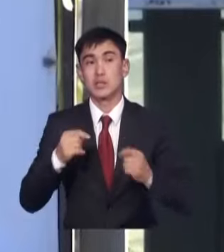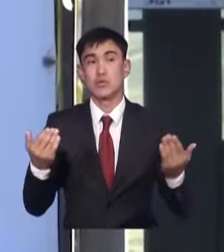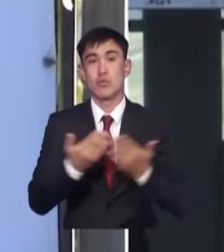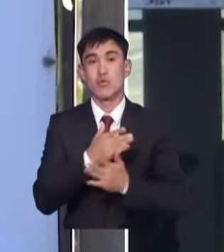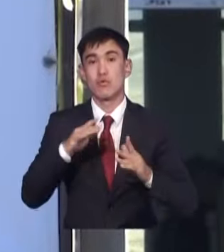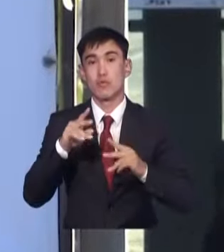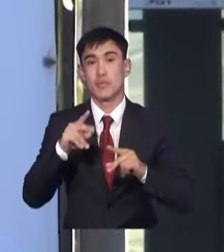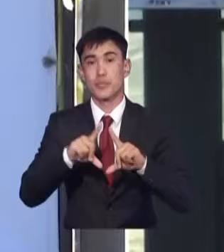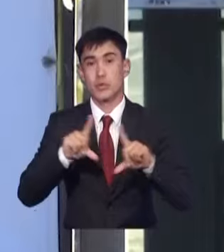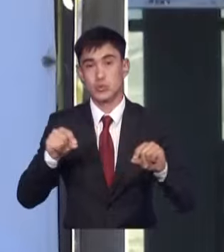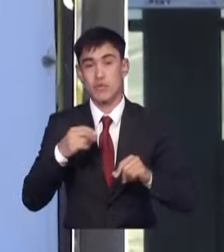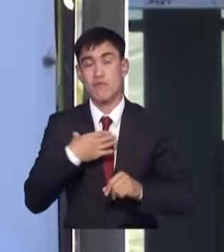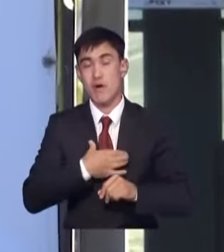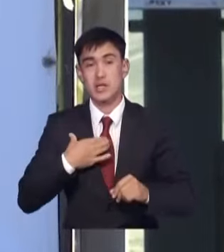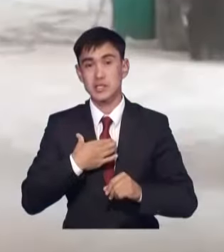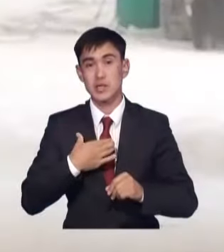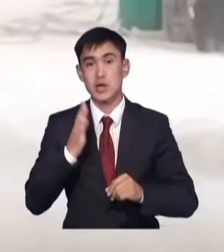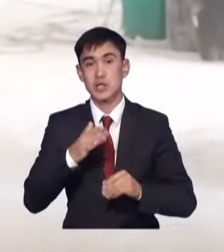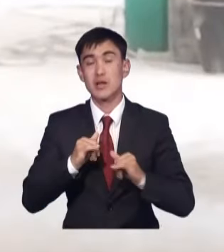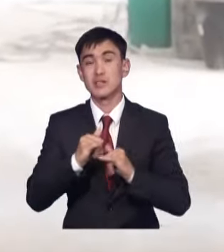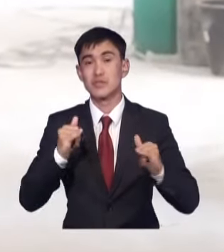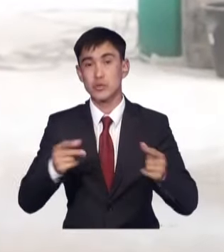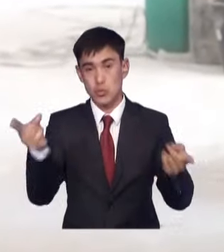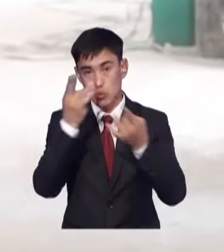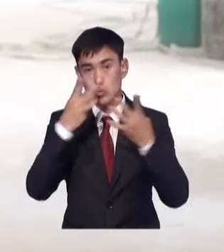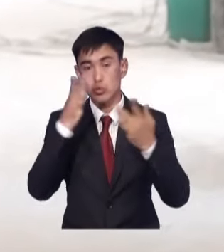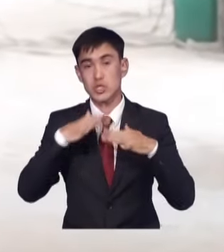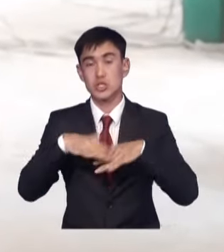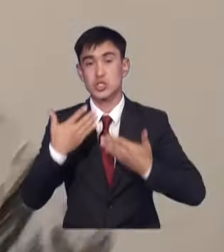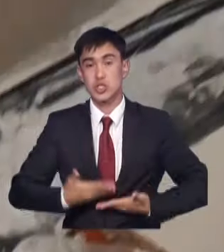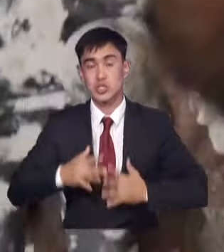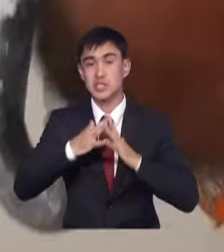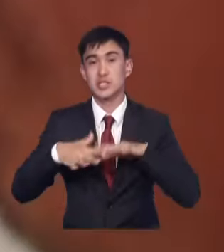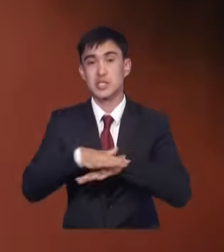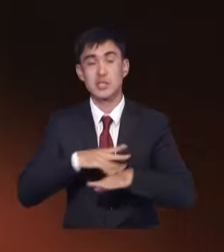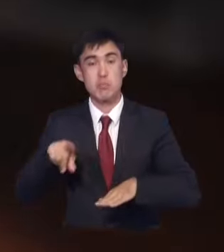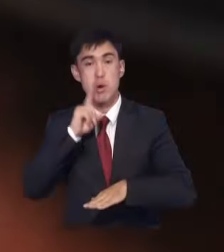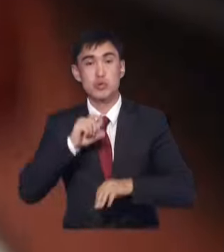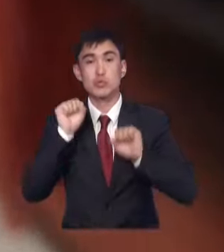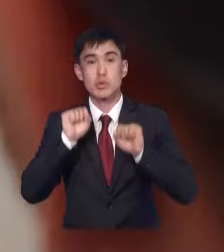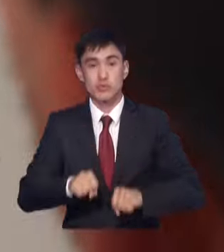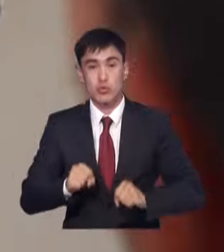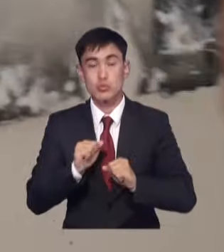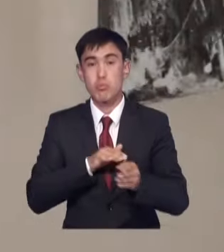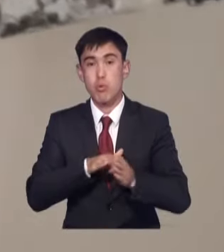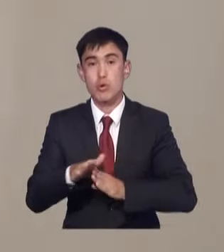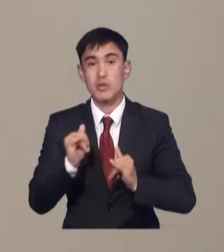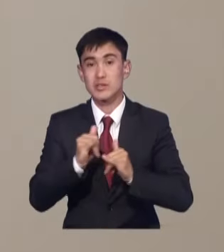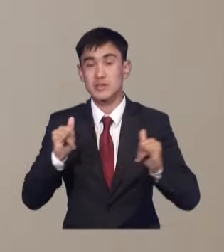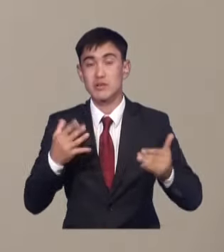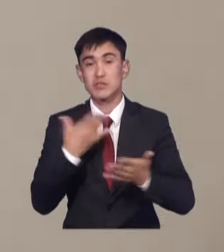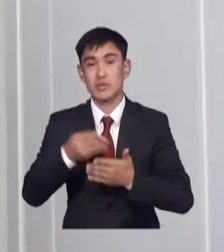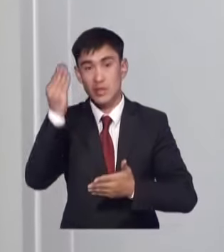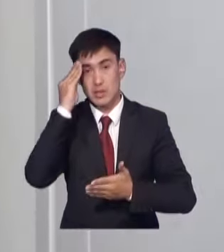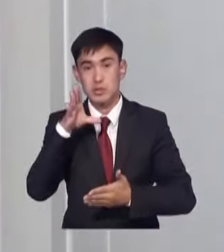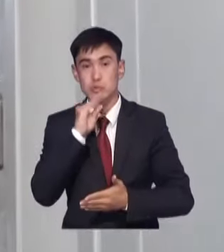очага творчества станет важным событием для развития культурной жизни сельчан и позволит молодёжи в полной мере раскрывать свои